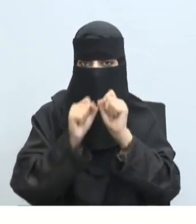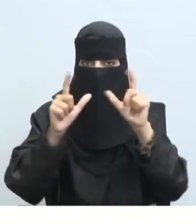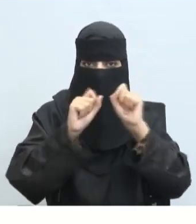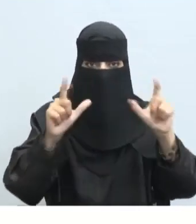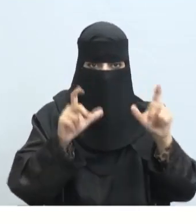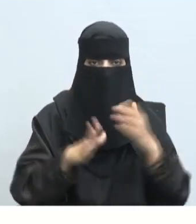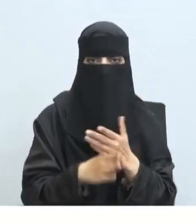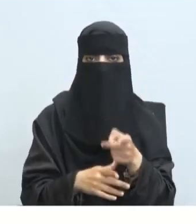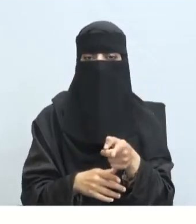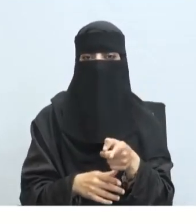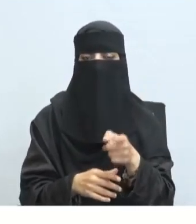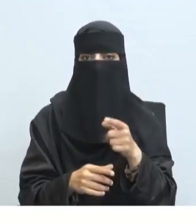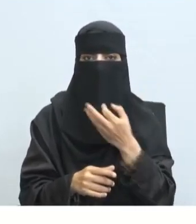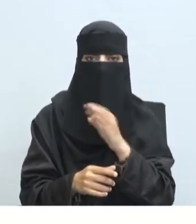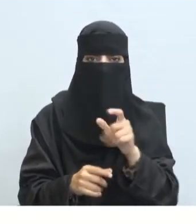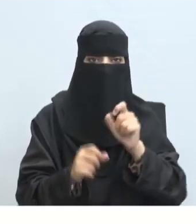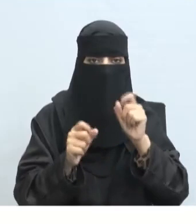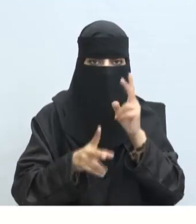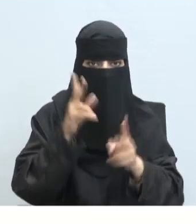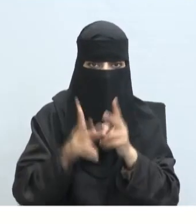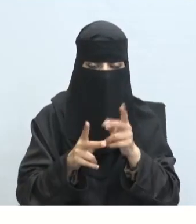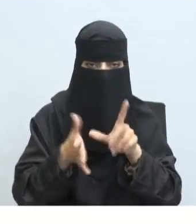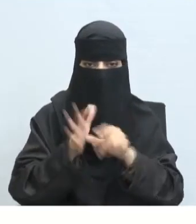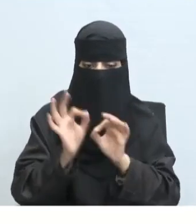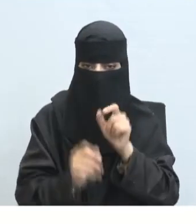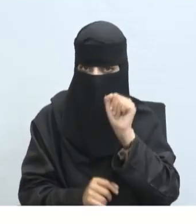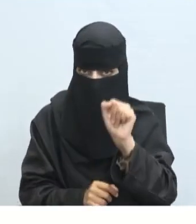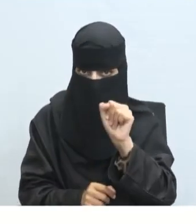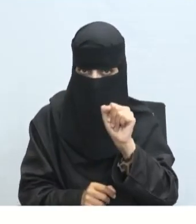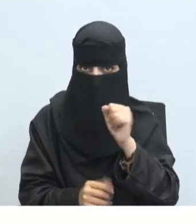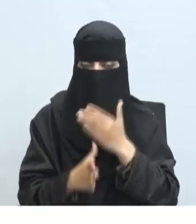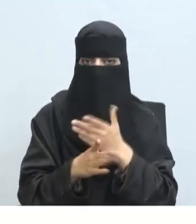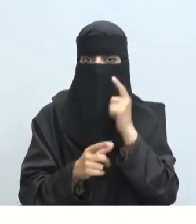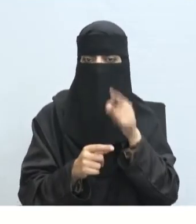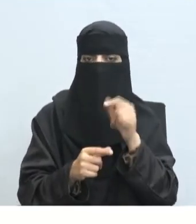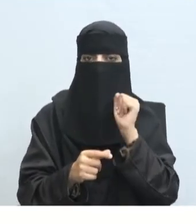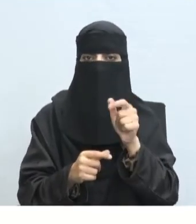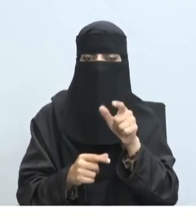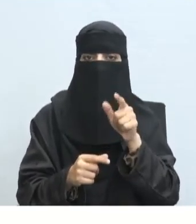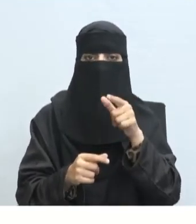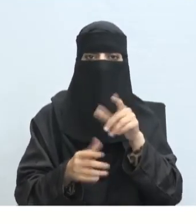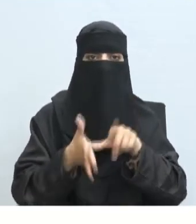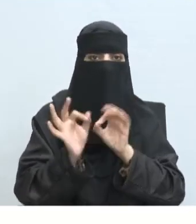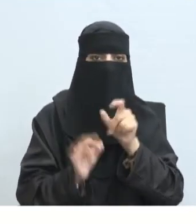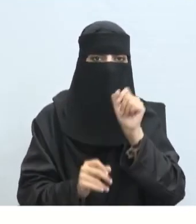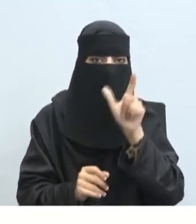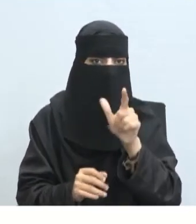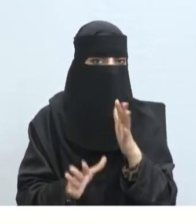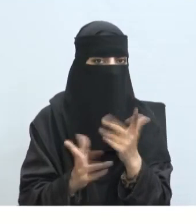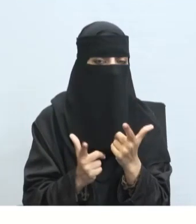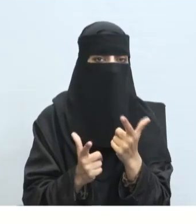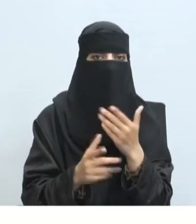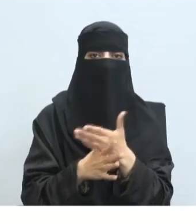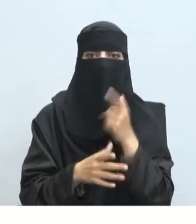بمعنى ذكرنا كل فعاليه سيكون لها مخطط من حيث الذ المخطط لاذا مثلا